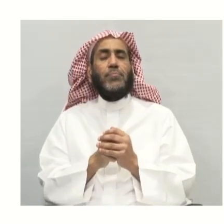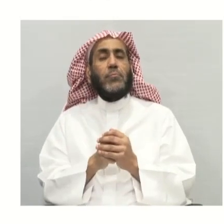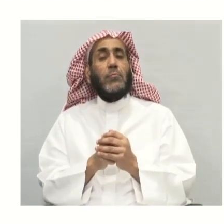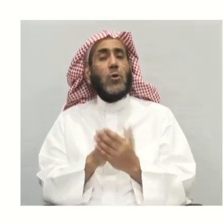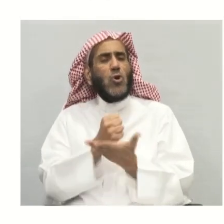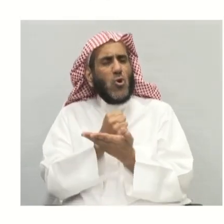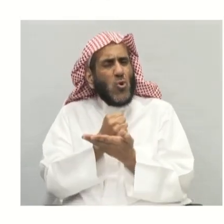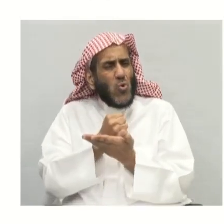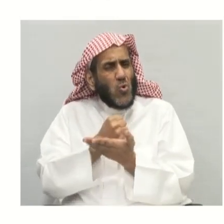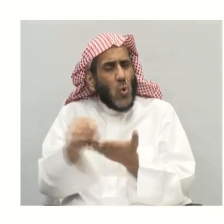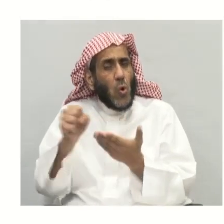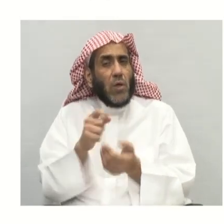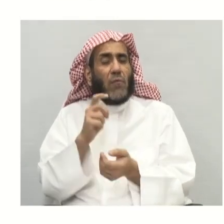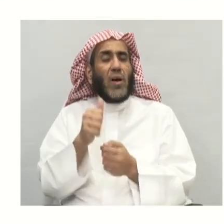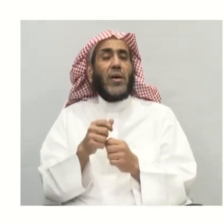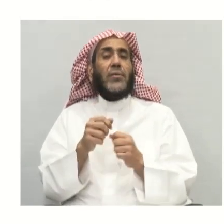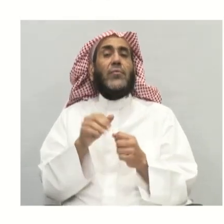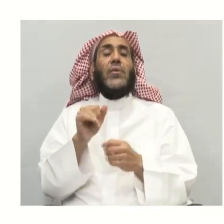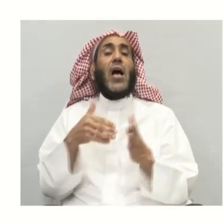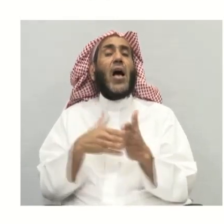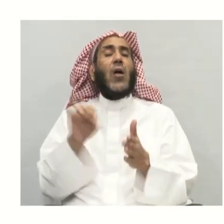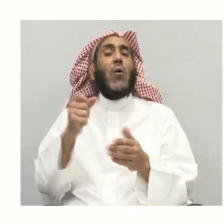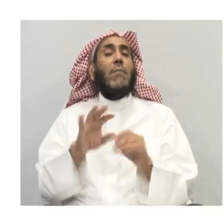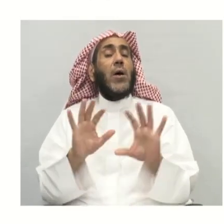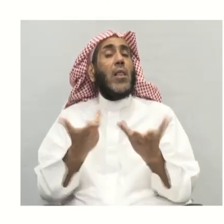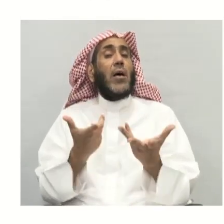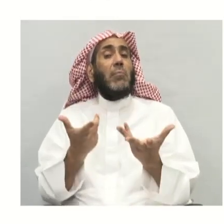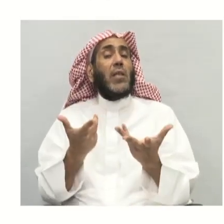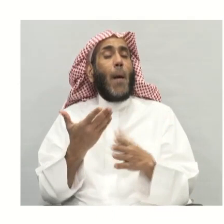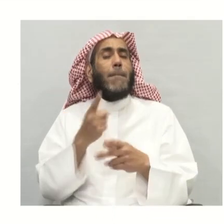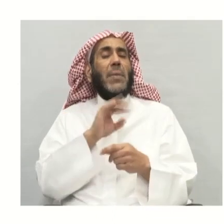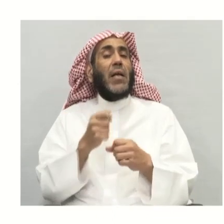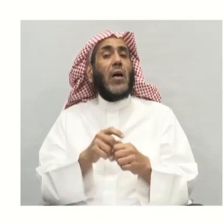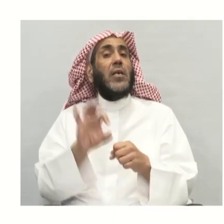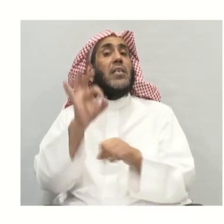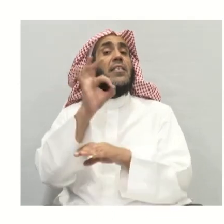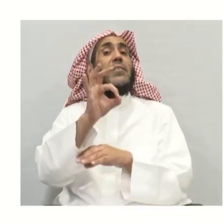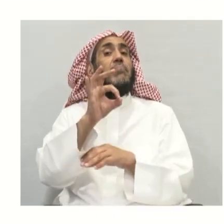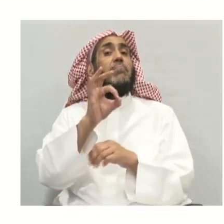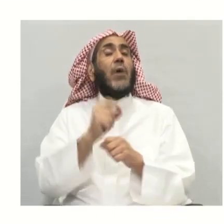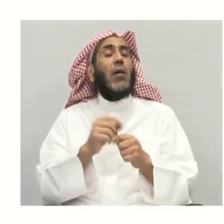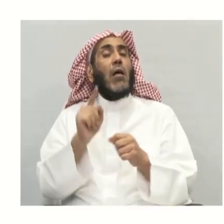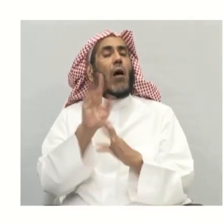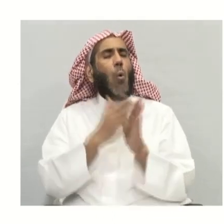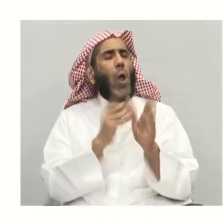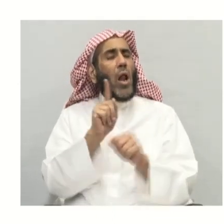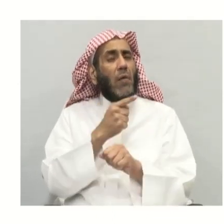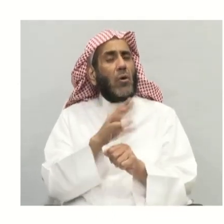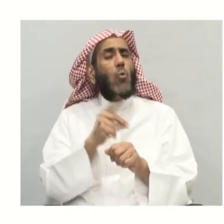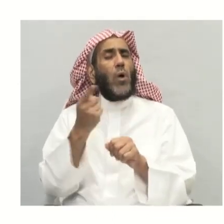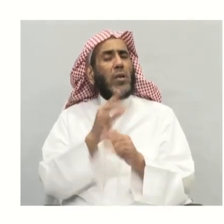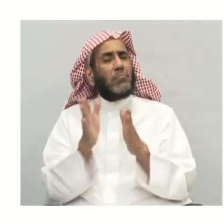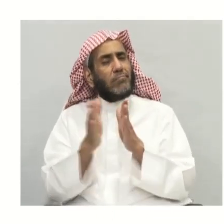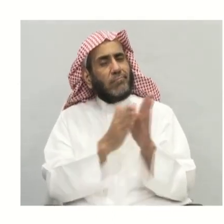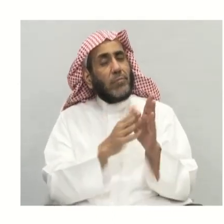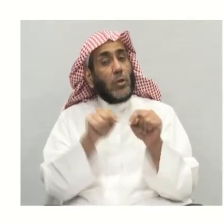يحذف حرف العله في حاله ماذا الجزم اخذنا الرفع واخذنا النصب